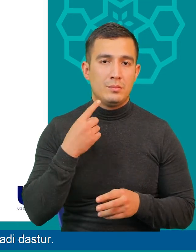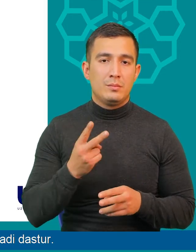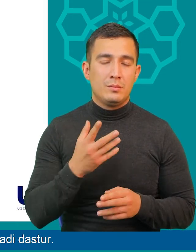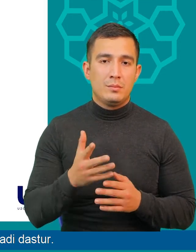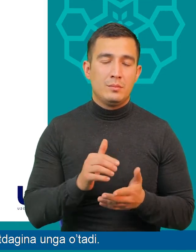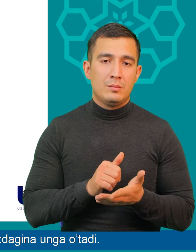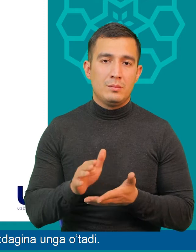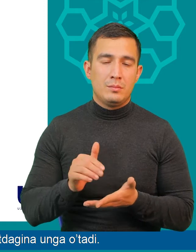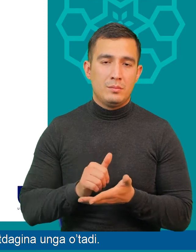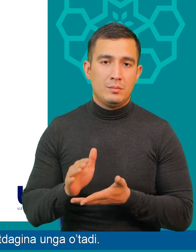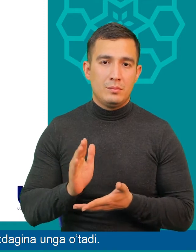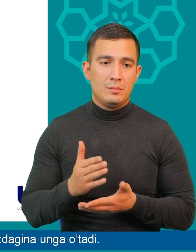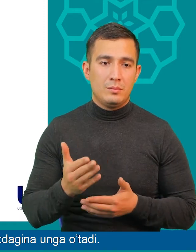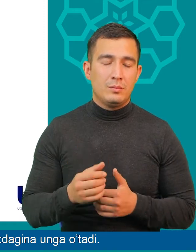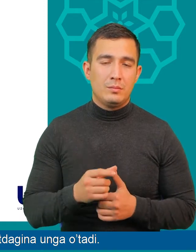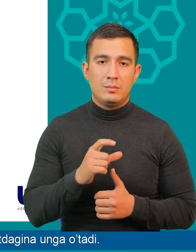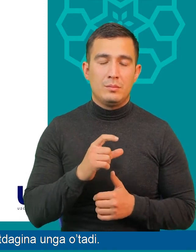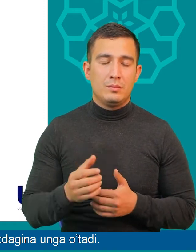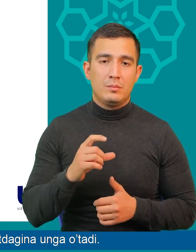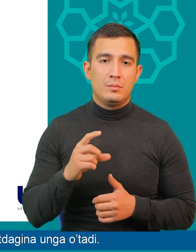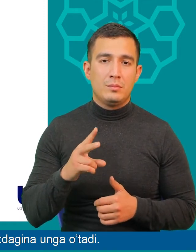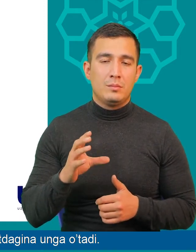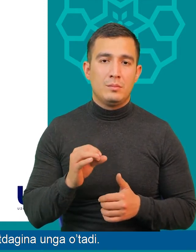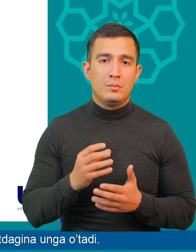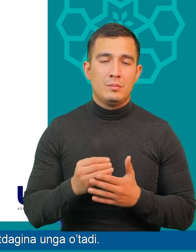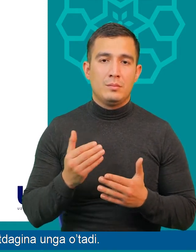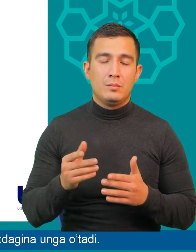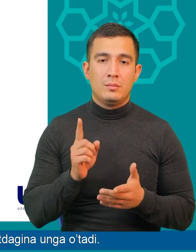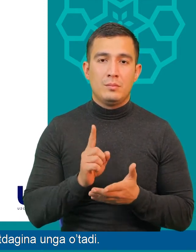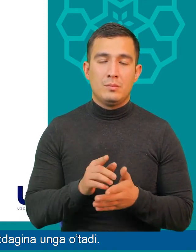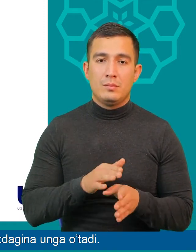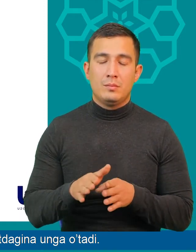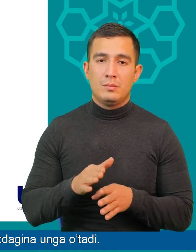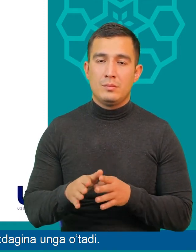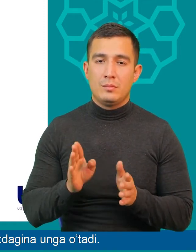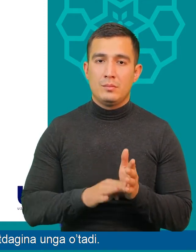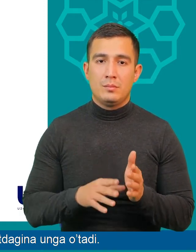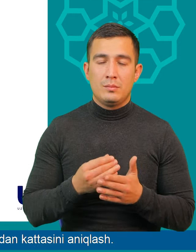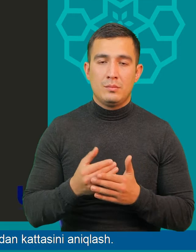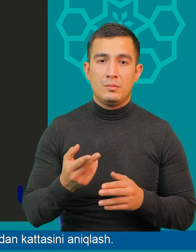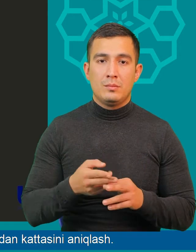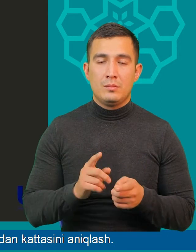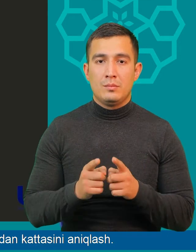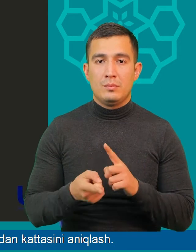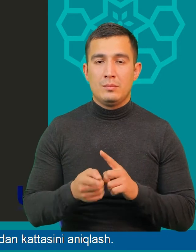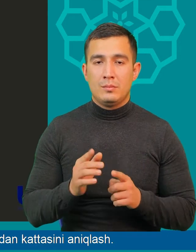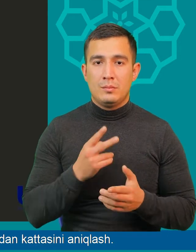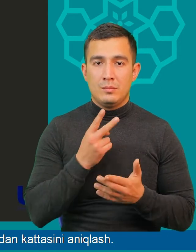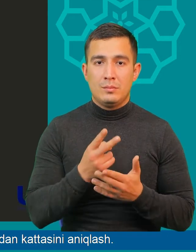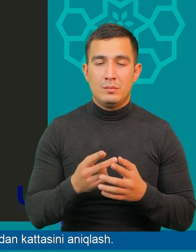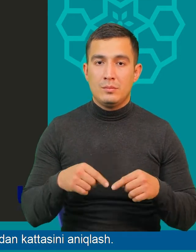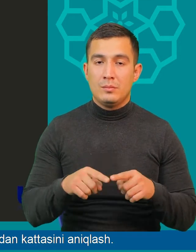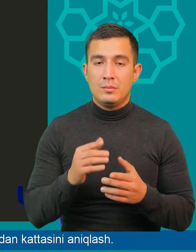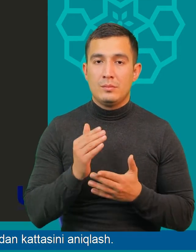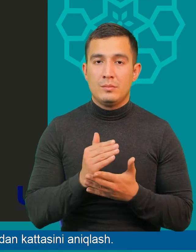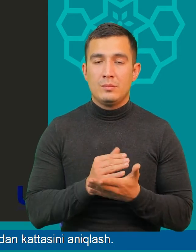tashlab ketadi dasturim. Else qatoriga umuman o'tmaydi. Shart bajarilmagan holatdagina bunga o'tadi. Quyidagicha dastur tuzamiz.